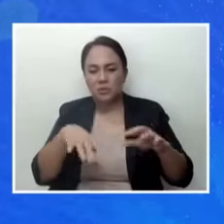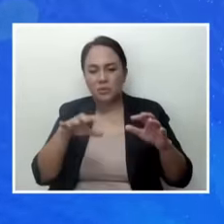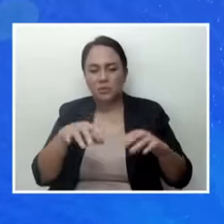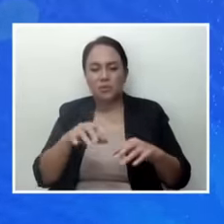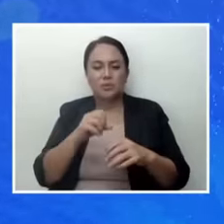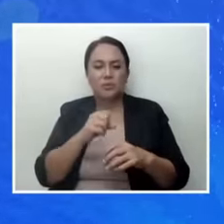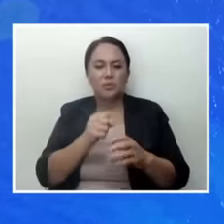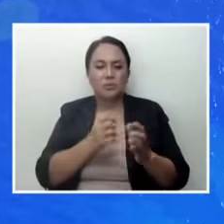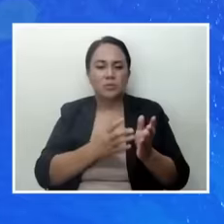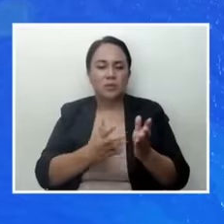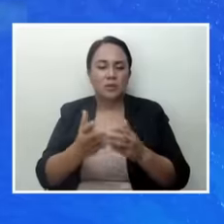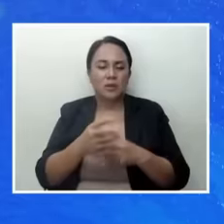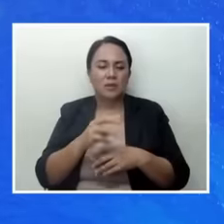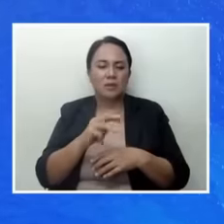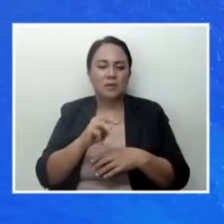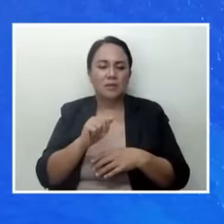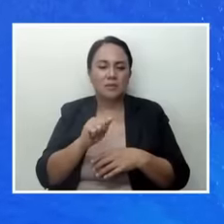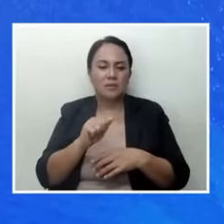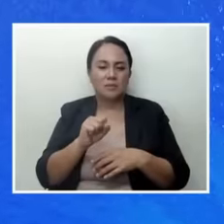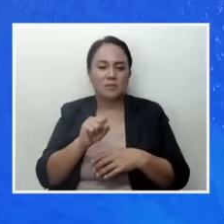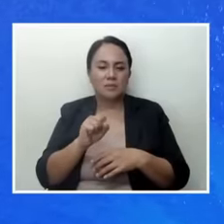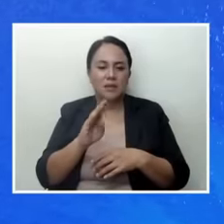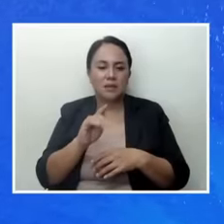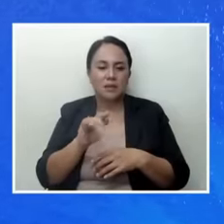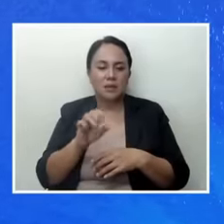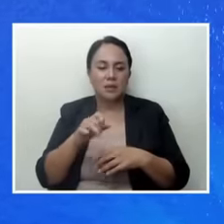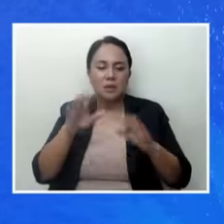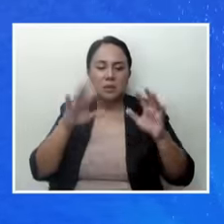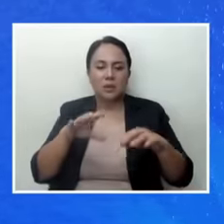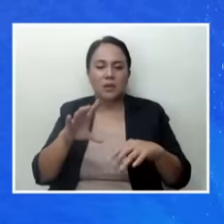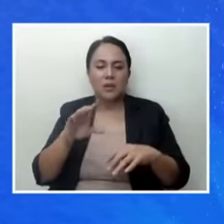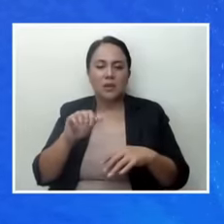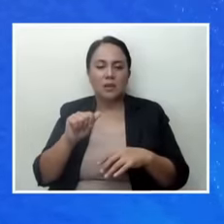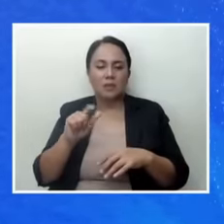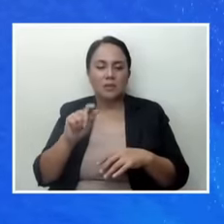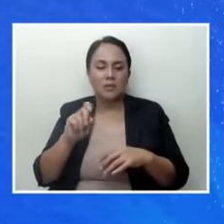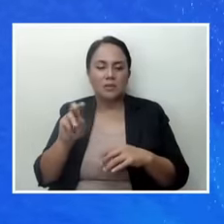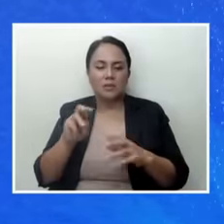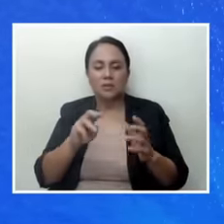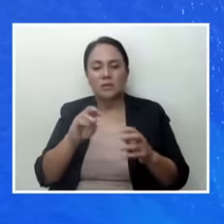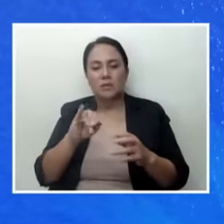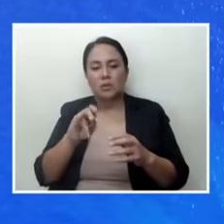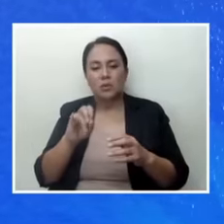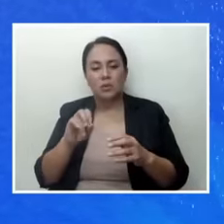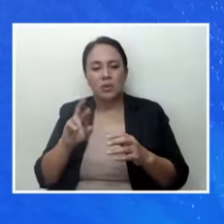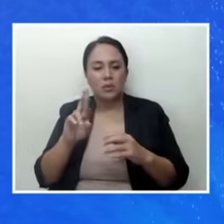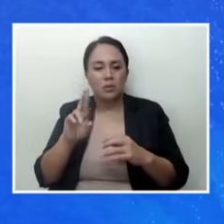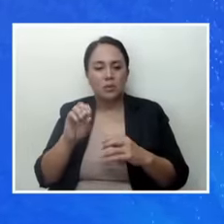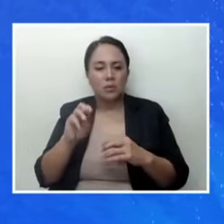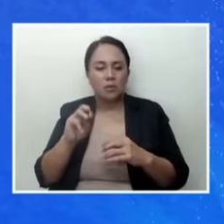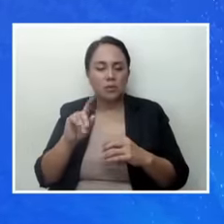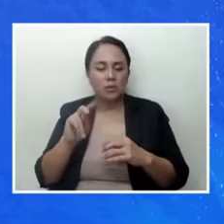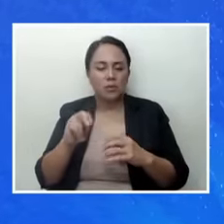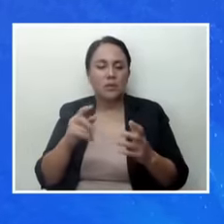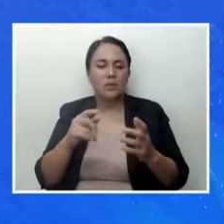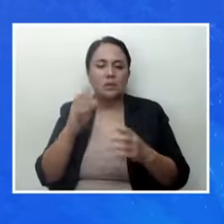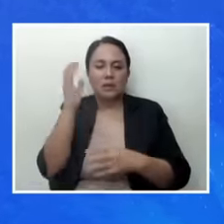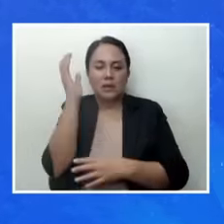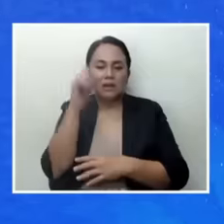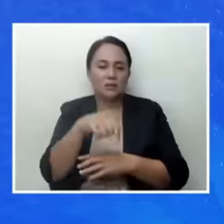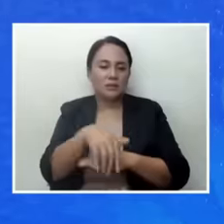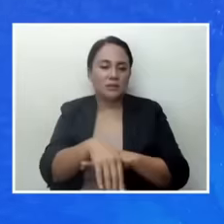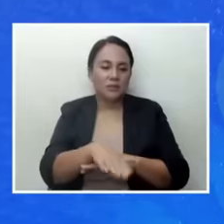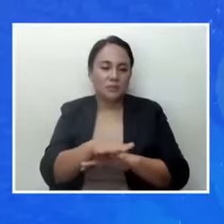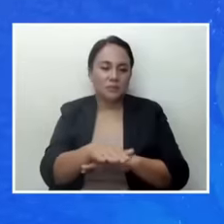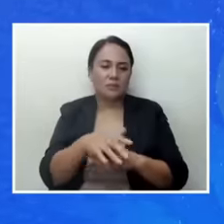Sorsogon at Masbate at uulan na rin sa may Calabarzon, Mindoro at Romblon mula po yan tanghali hanggang sa hapon na.